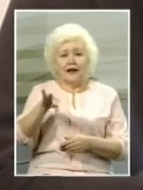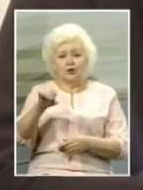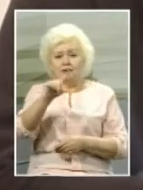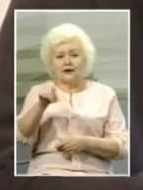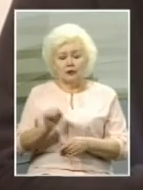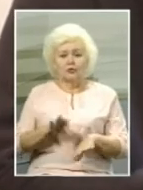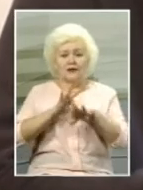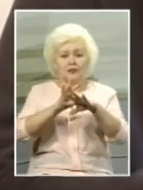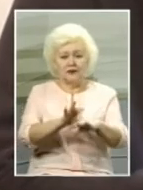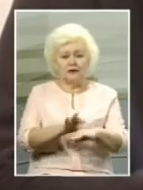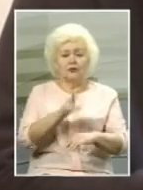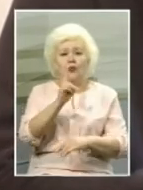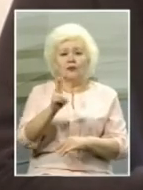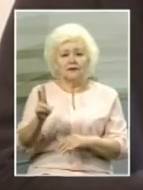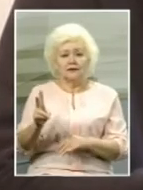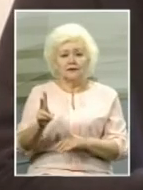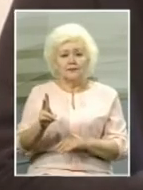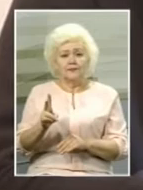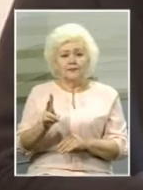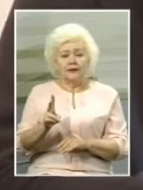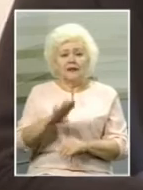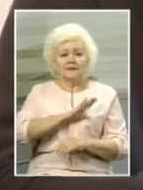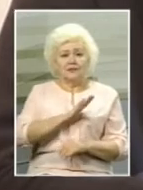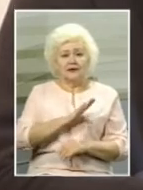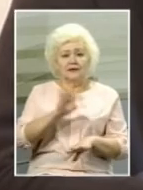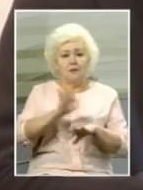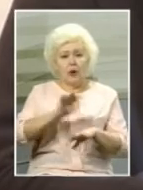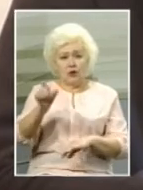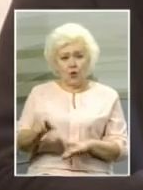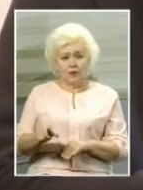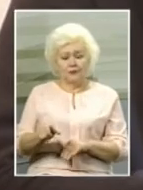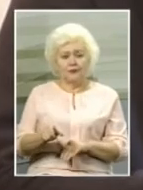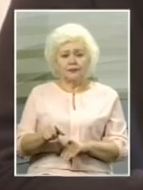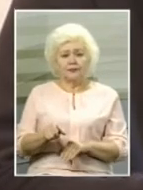общем-то, привело к смерти пациента.